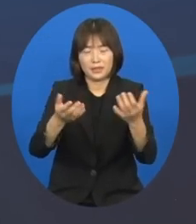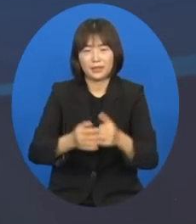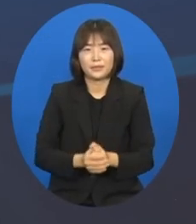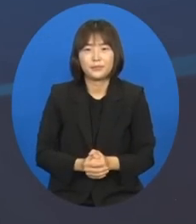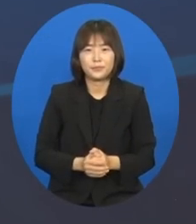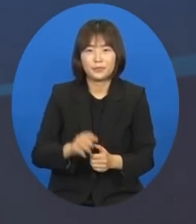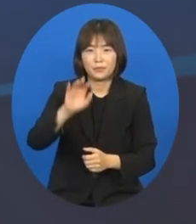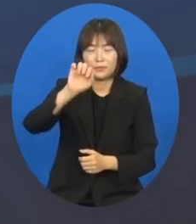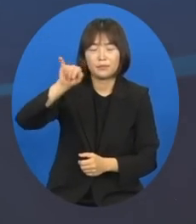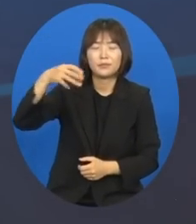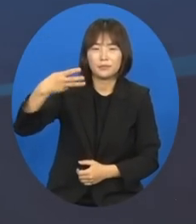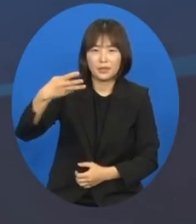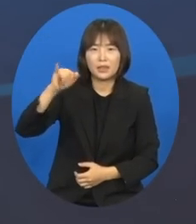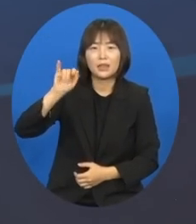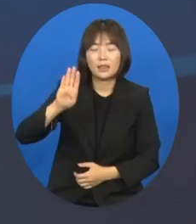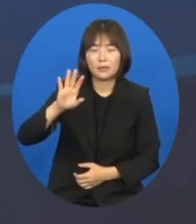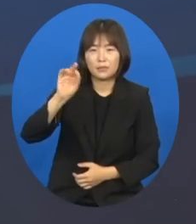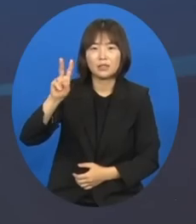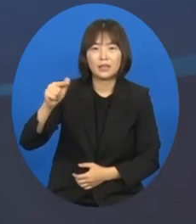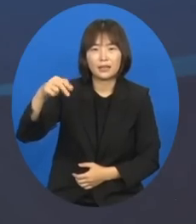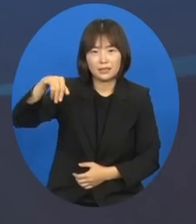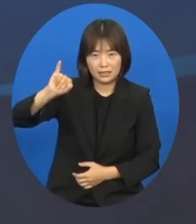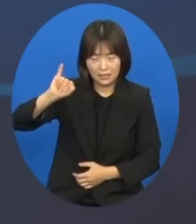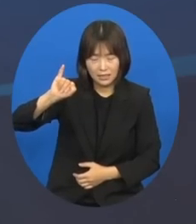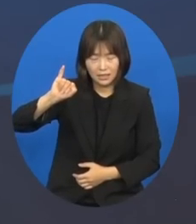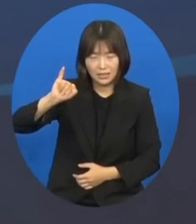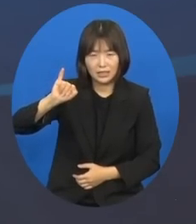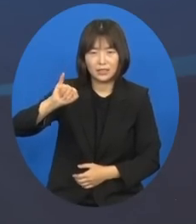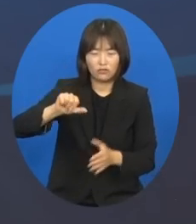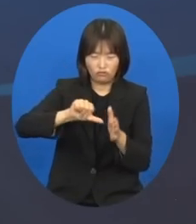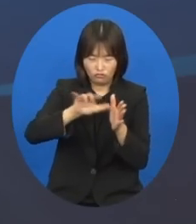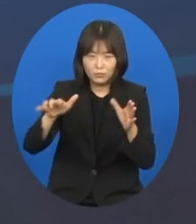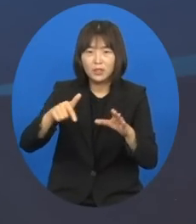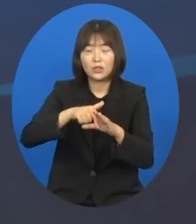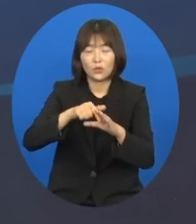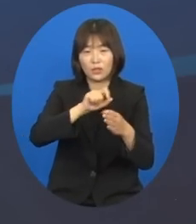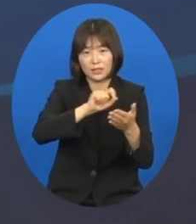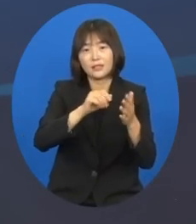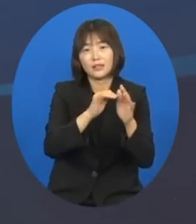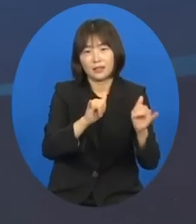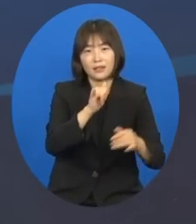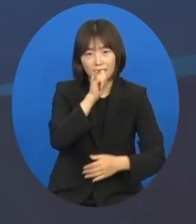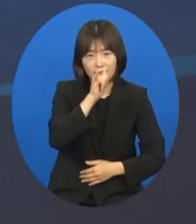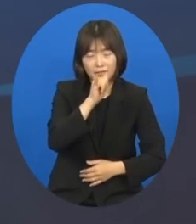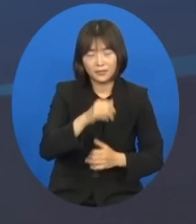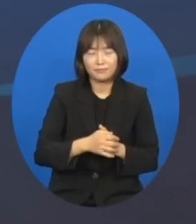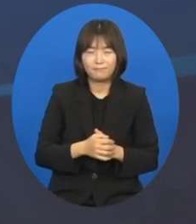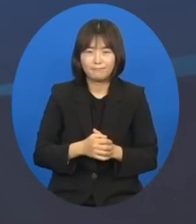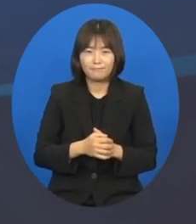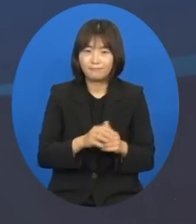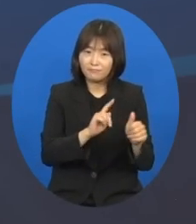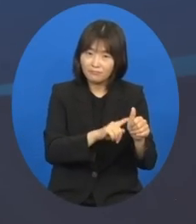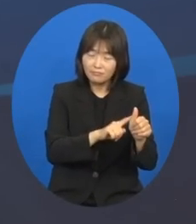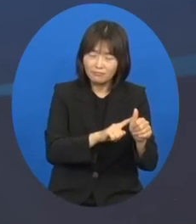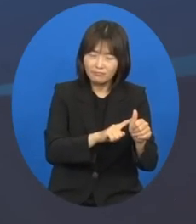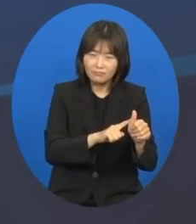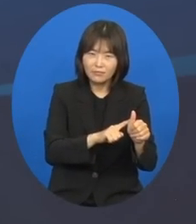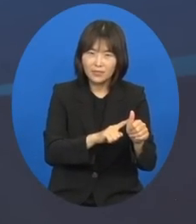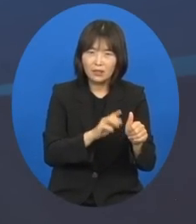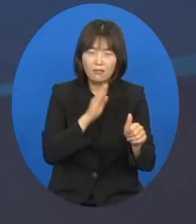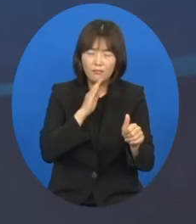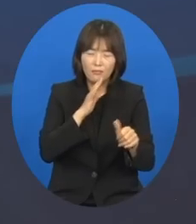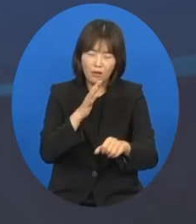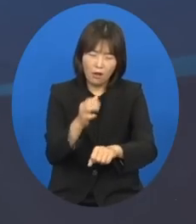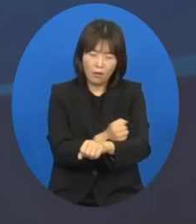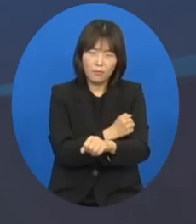필립 얀시라고 하는 유명한 기독교 작가가 있어요 빌립 연씨가 이런 기가 막힌 말을 그의 책에